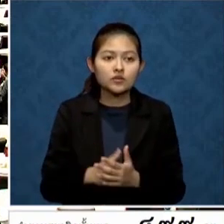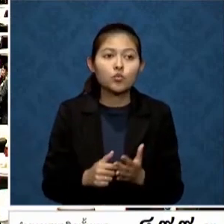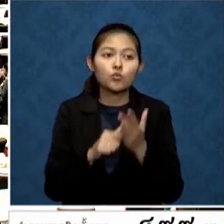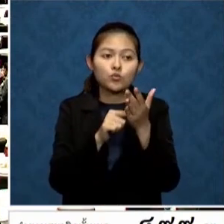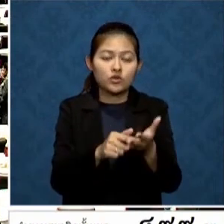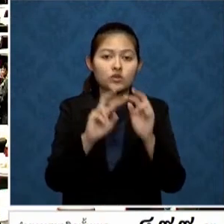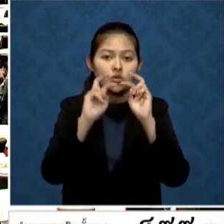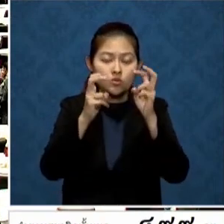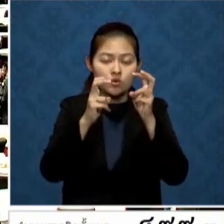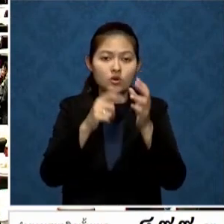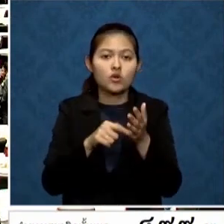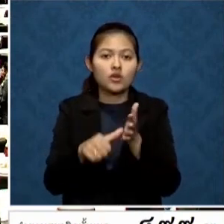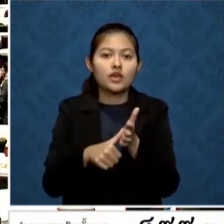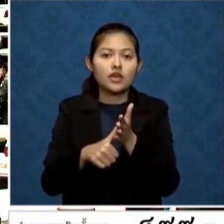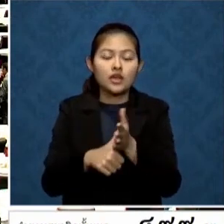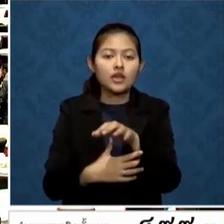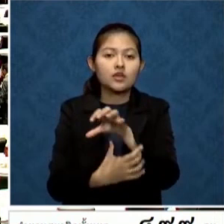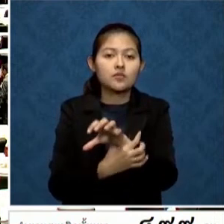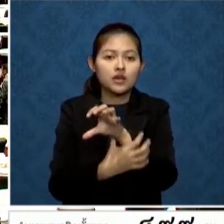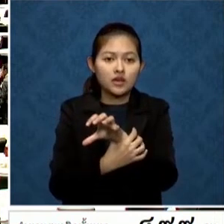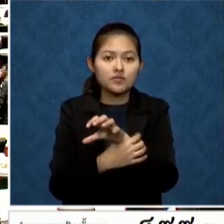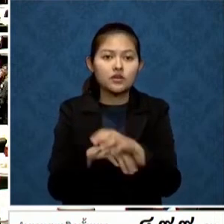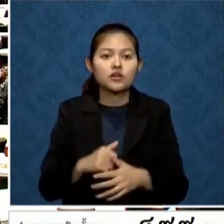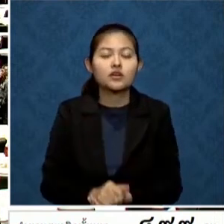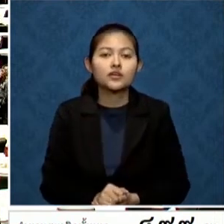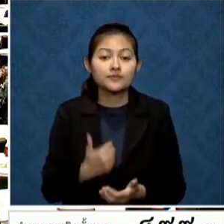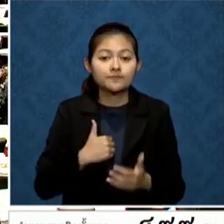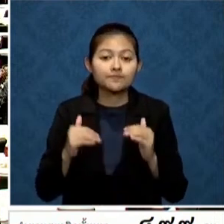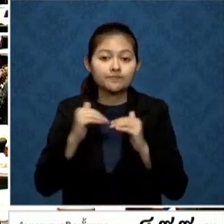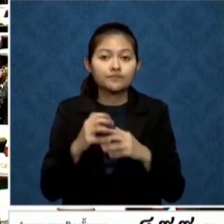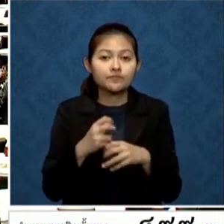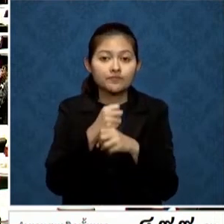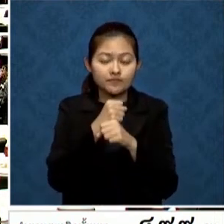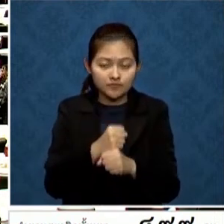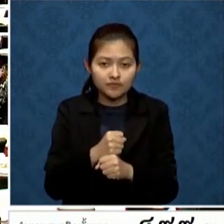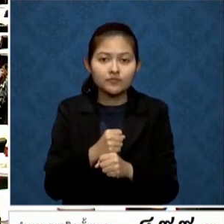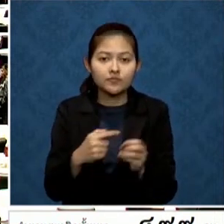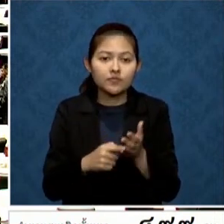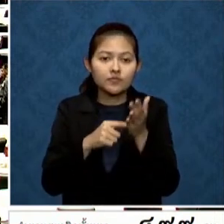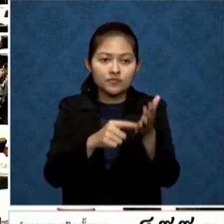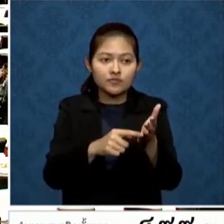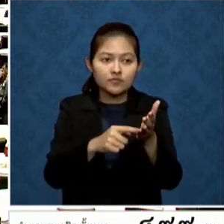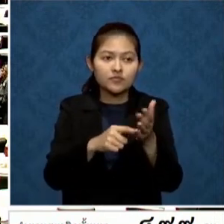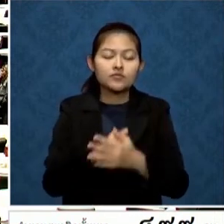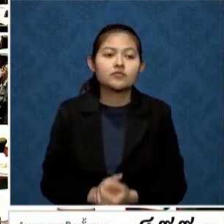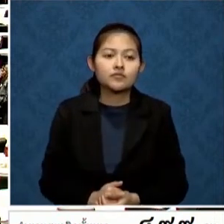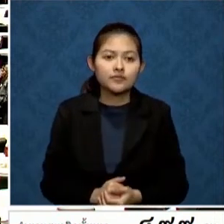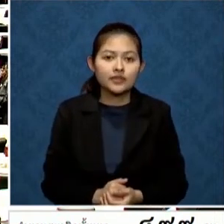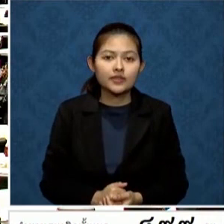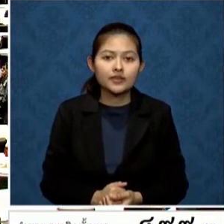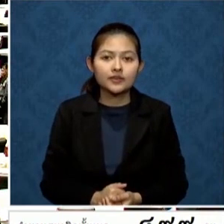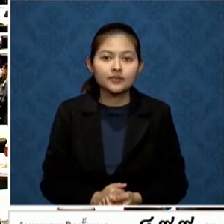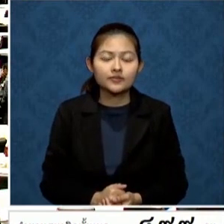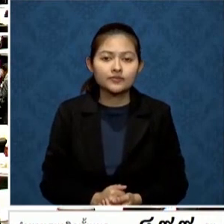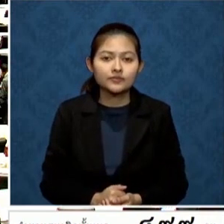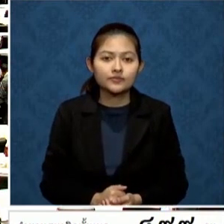เสนอร่างแก้ไขข้อบังคับครับจะขอขออนุญาตใช้สิทธิ์ในการเอ่อสรุปเอ่อข้อเสนอหรือว่าสรุปยัตติที่นำเสนอต่อที่ประชุมสภา